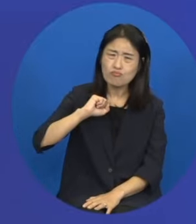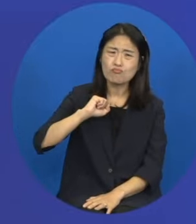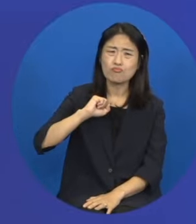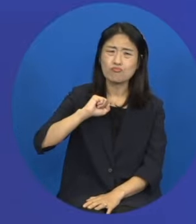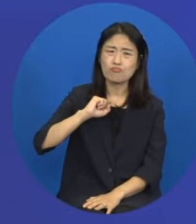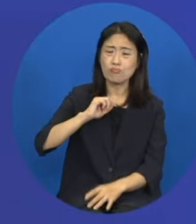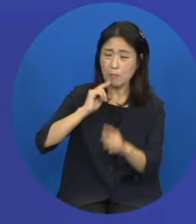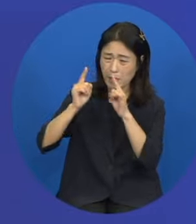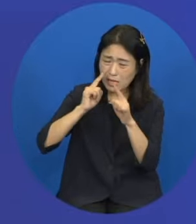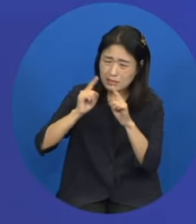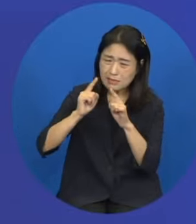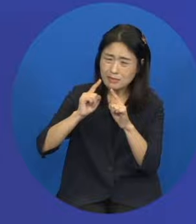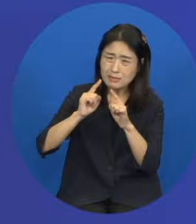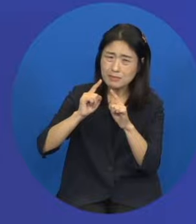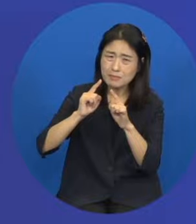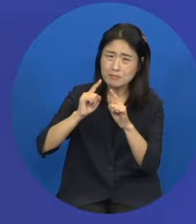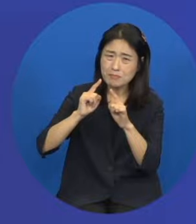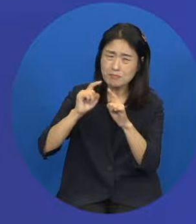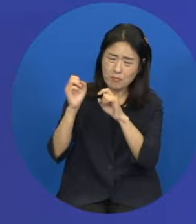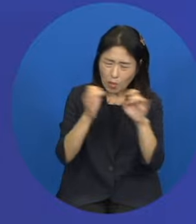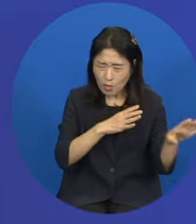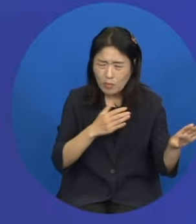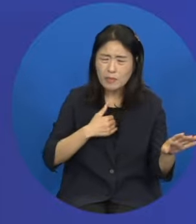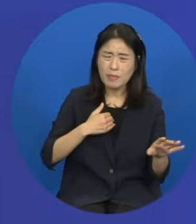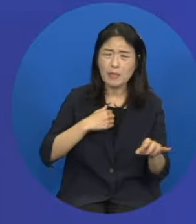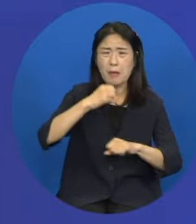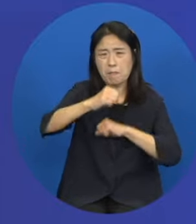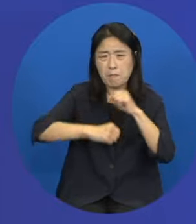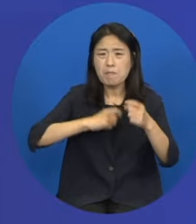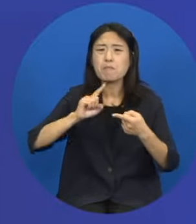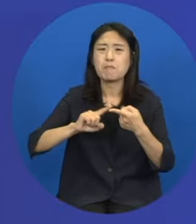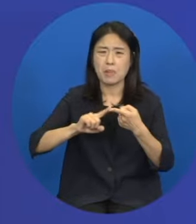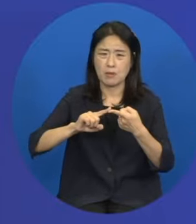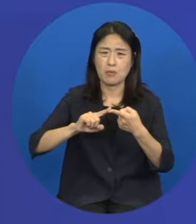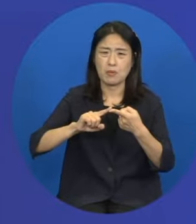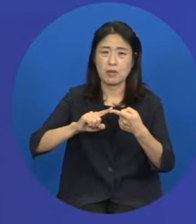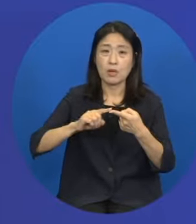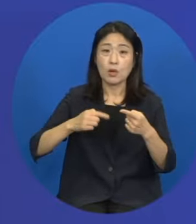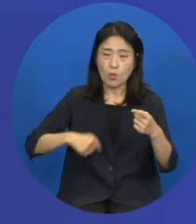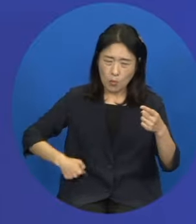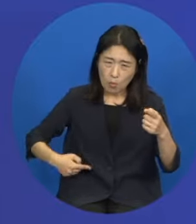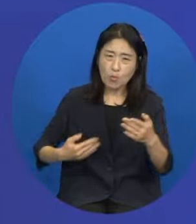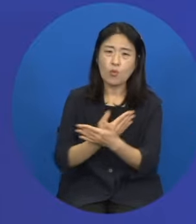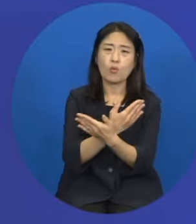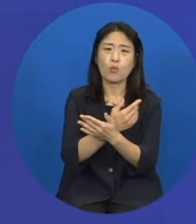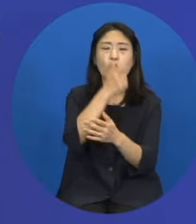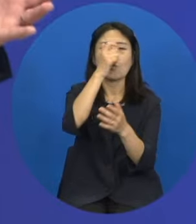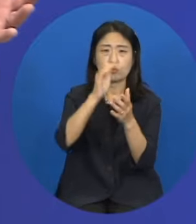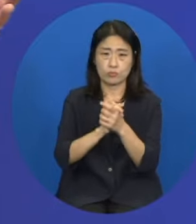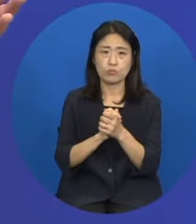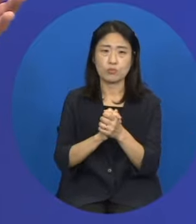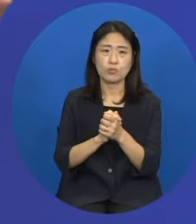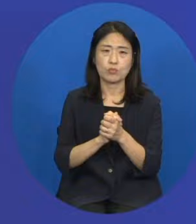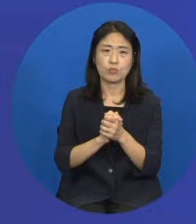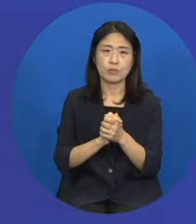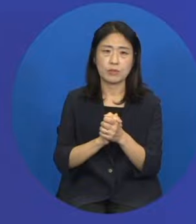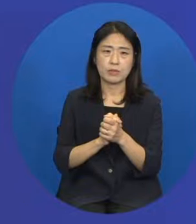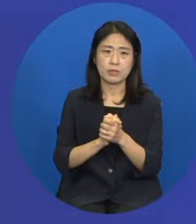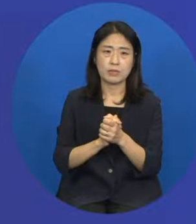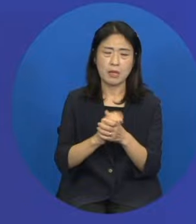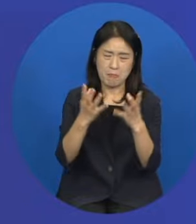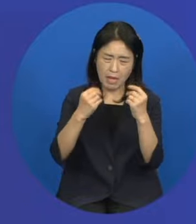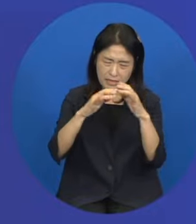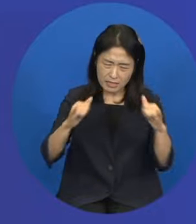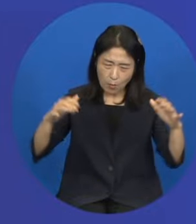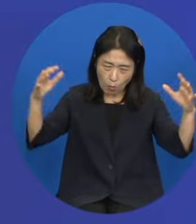말씀을 떠나 우리 멋대로 살았습니다. 회개 기도였습니다. 그렇게 대규모로 사람들이 모여서 기도한